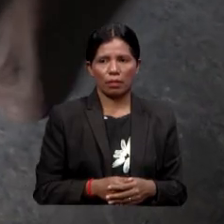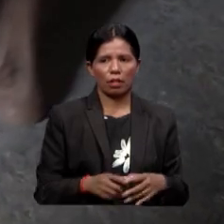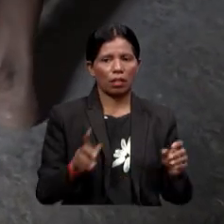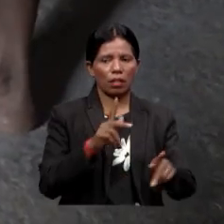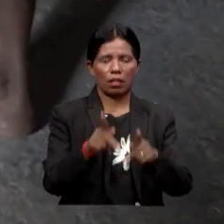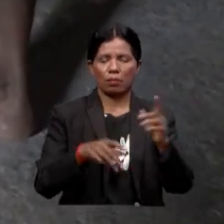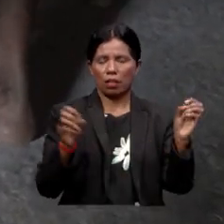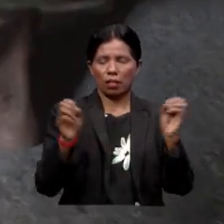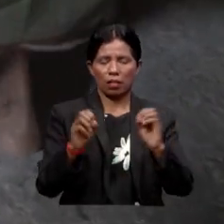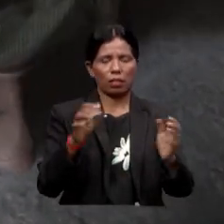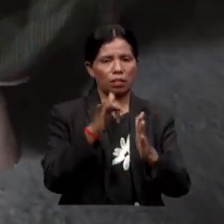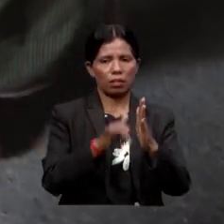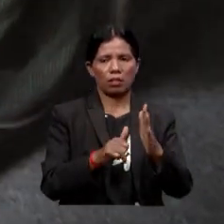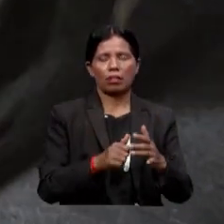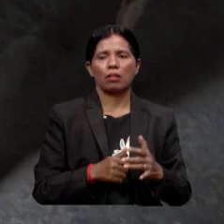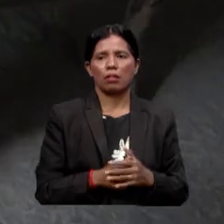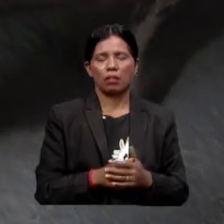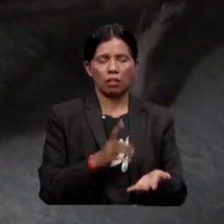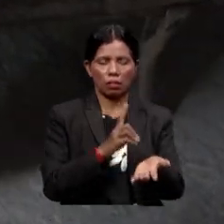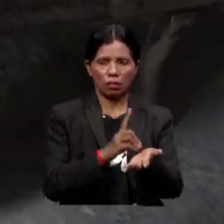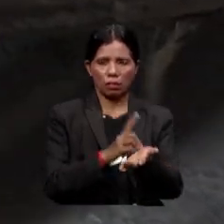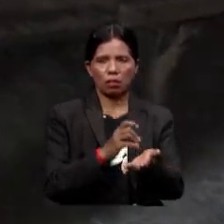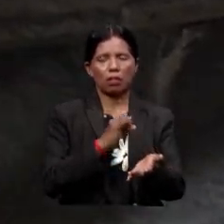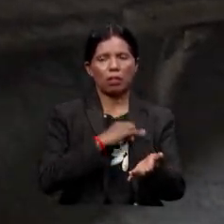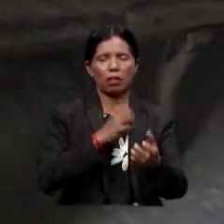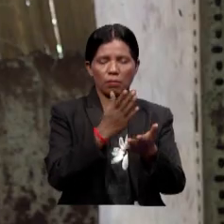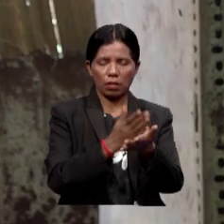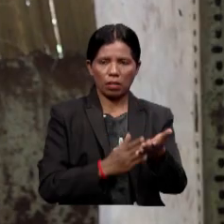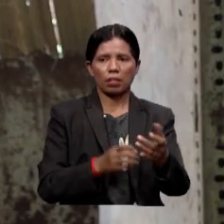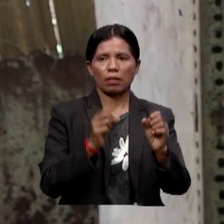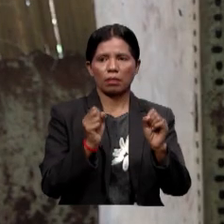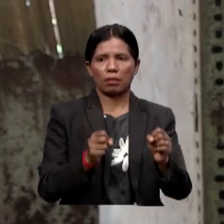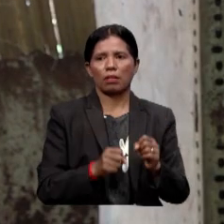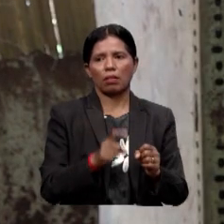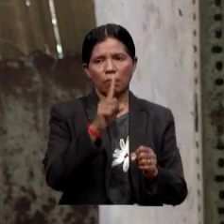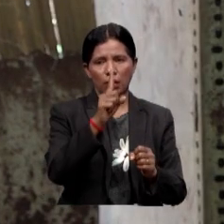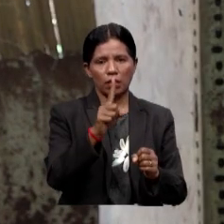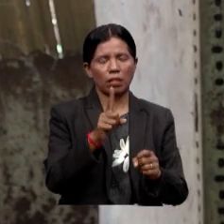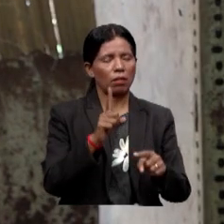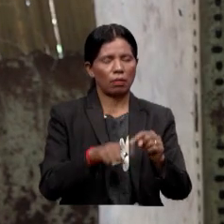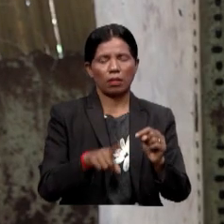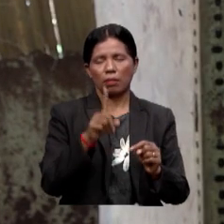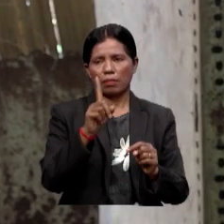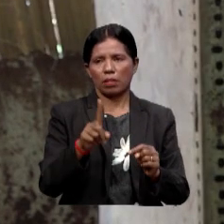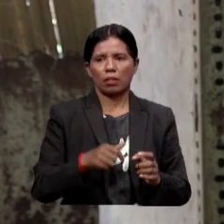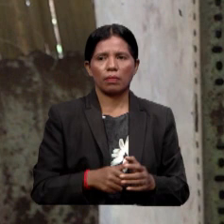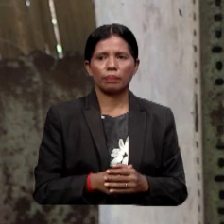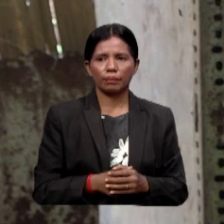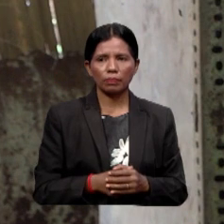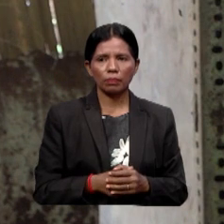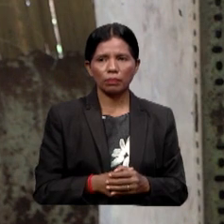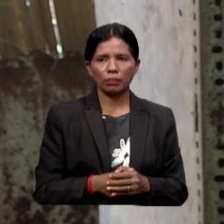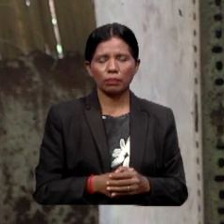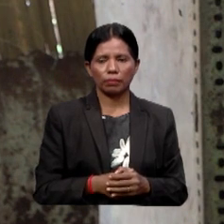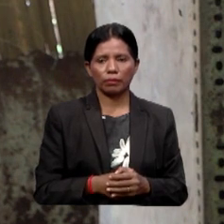Aku kelam tu kuliah betul tu. Aku ramai abel berasi abel mesin tu. Abel mesin kena abel mesin. Tetor dia lah.